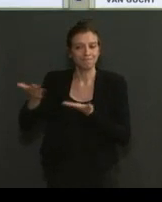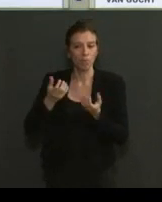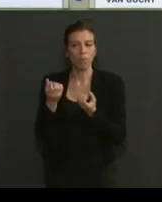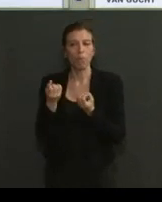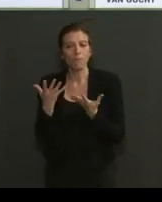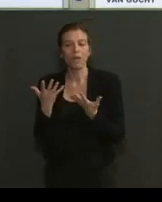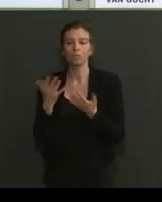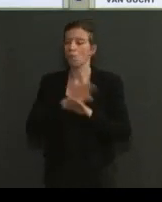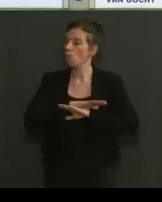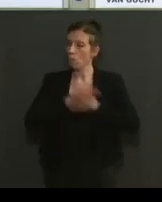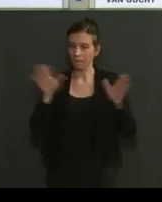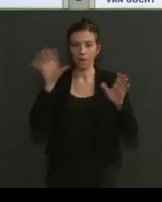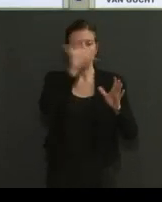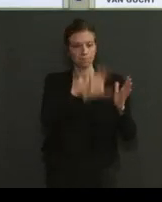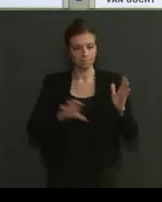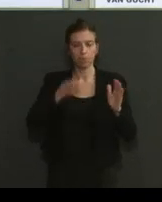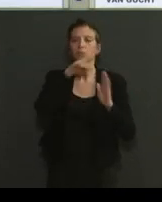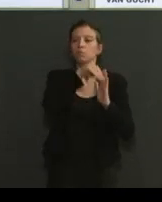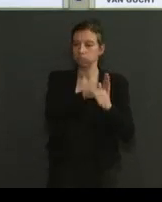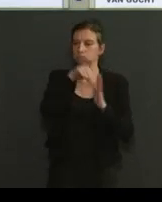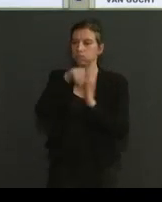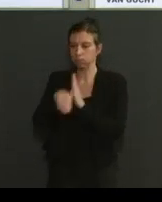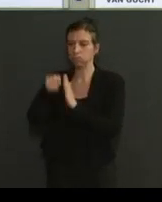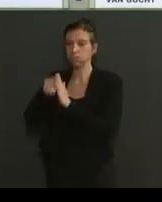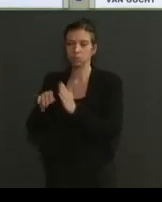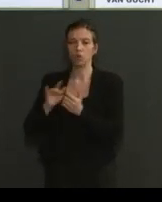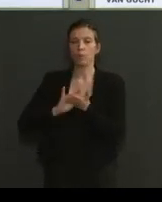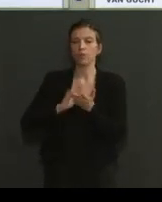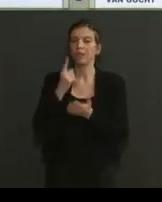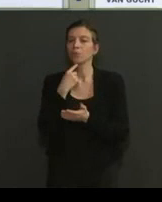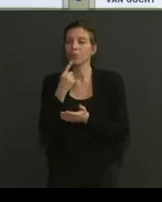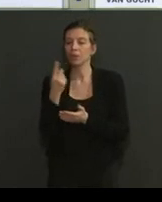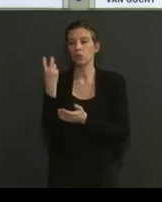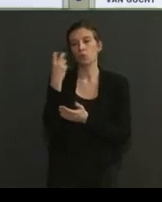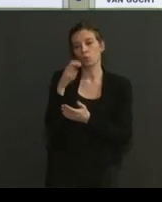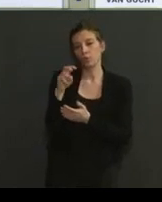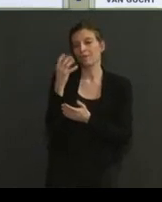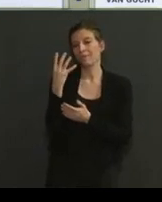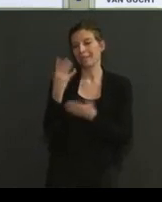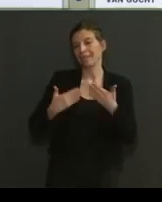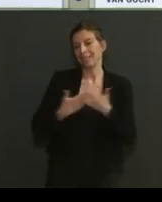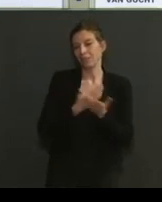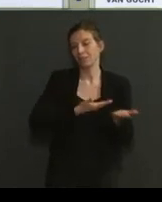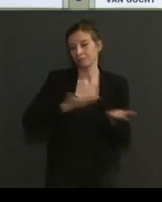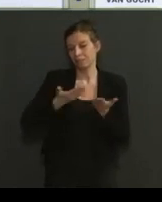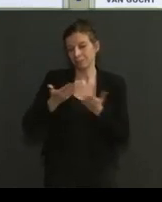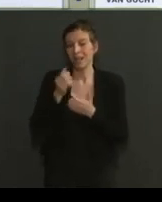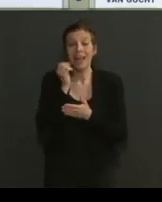Gemiddeld werden er de afgelopen week 204 nieuwe COVID-patiënten opgenomen in de ziekenhuizen.